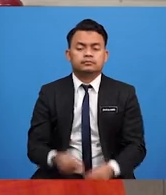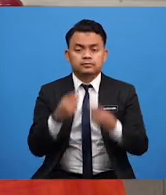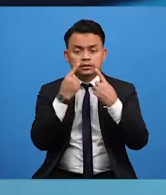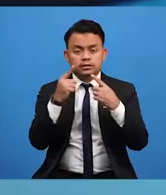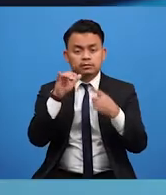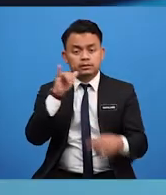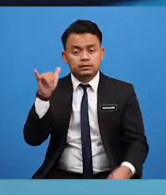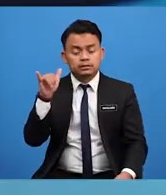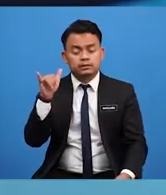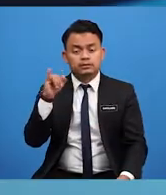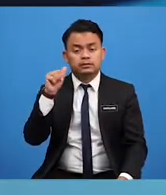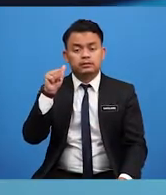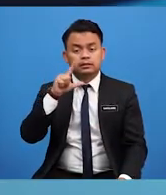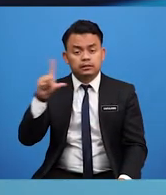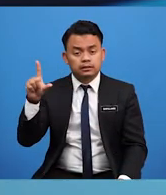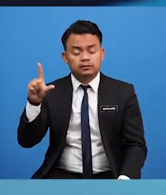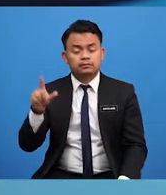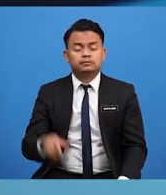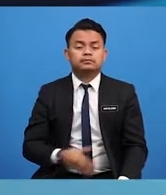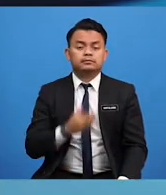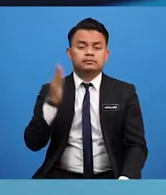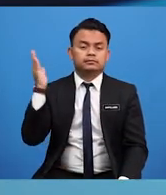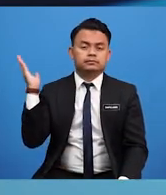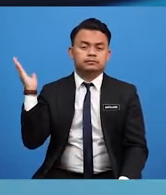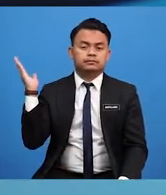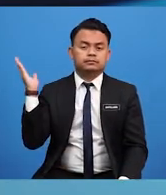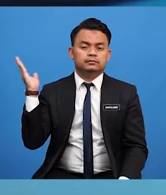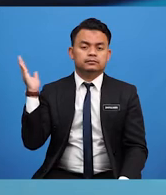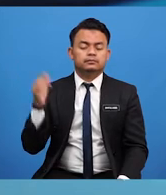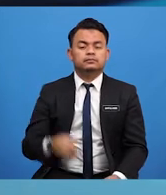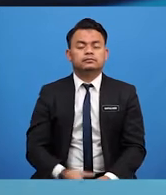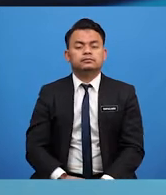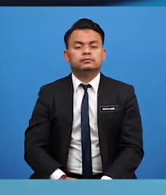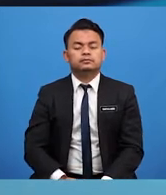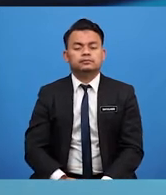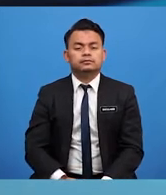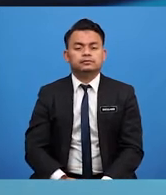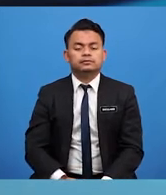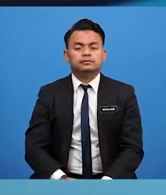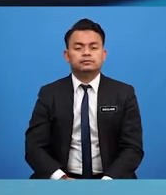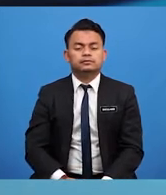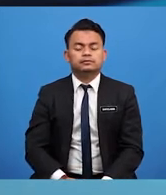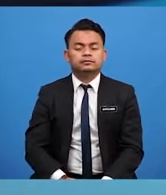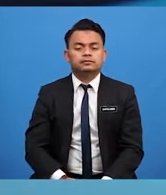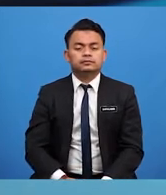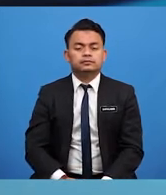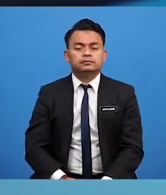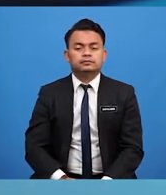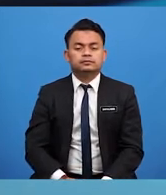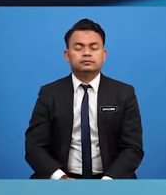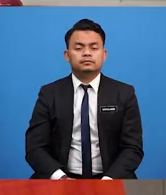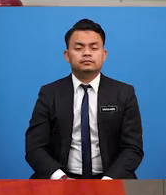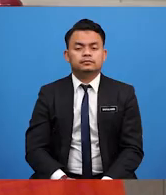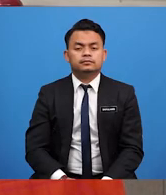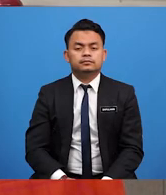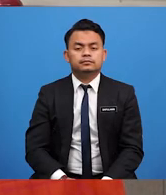Jawapannya ialah mengisarkan bahan lodigo dan sodium alginate dalam air panas dengan